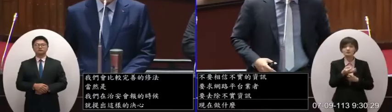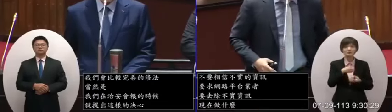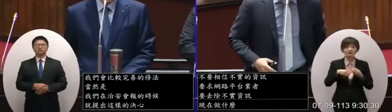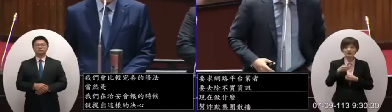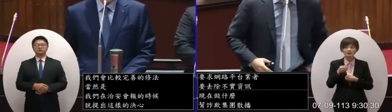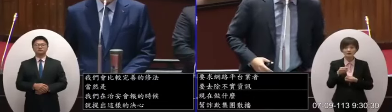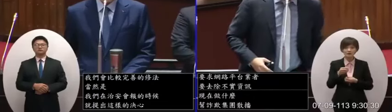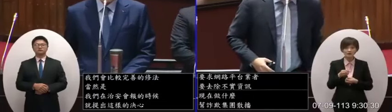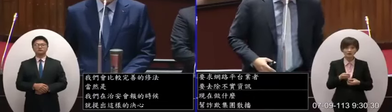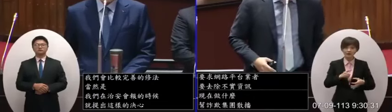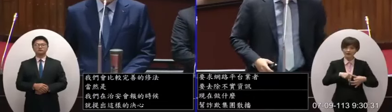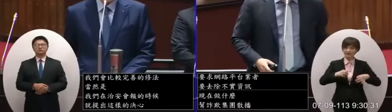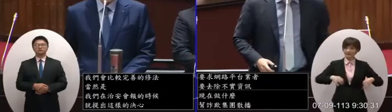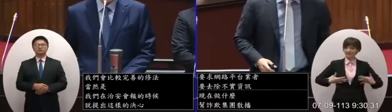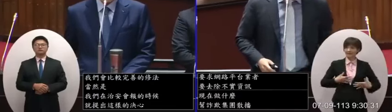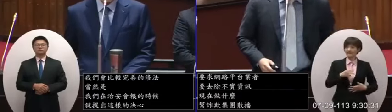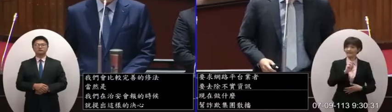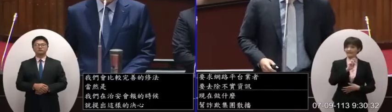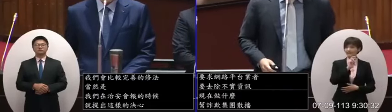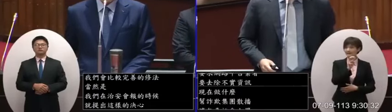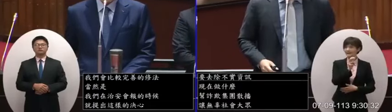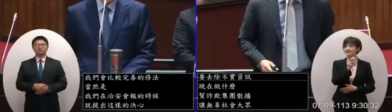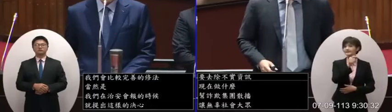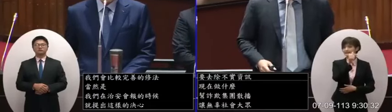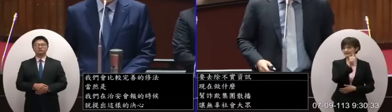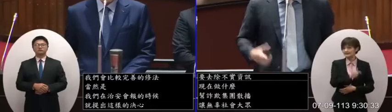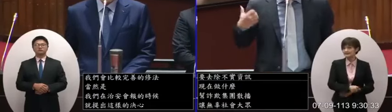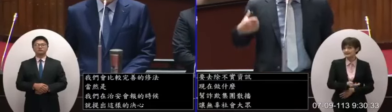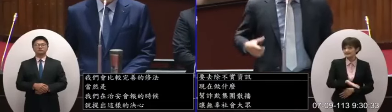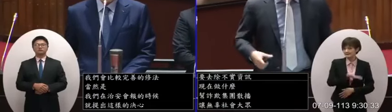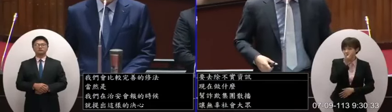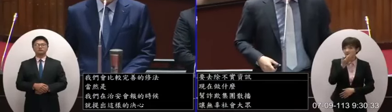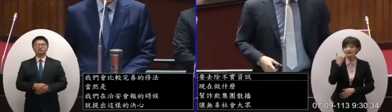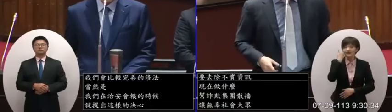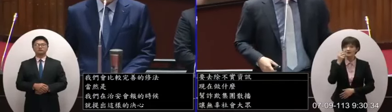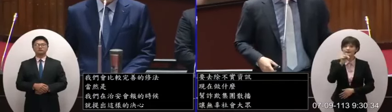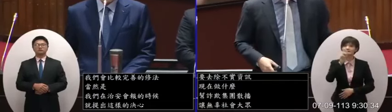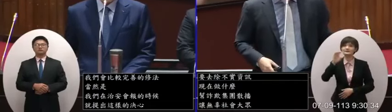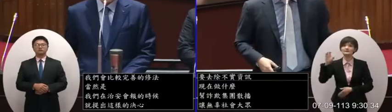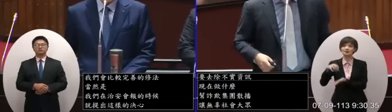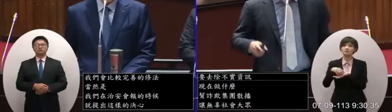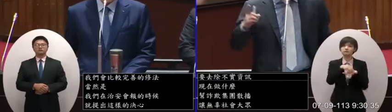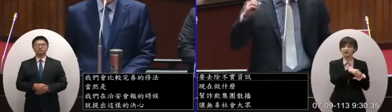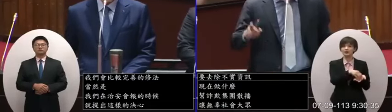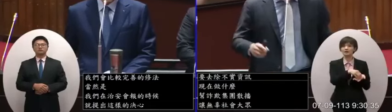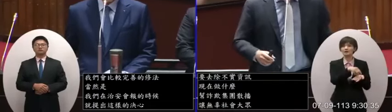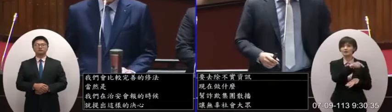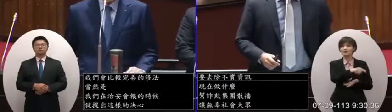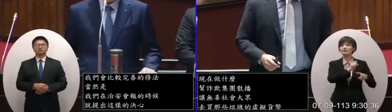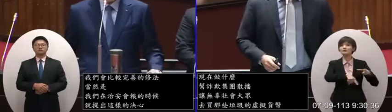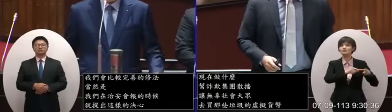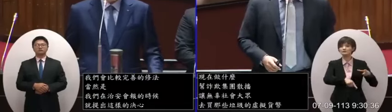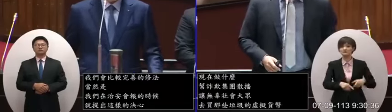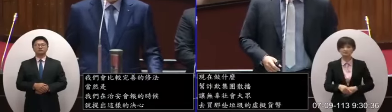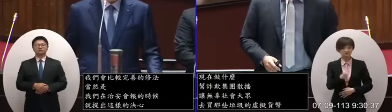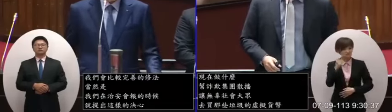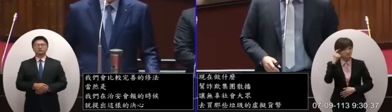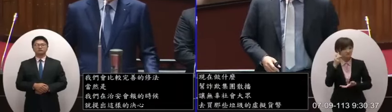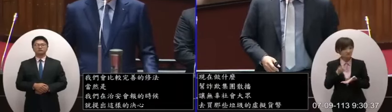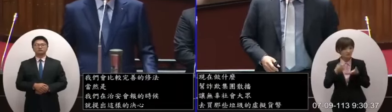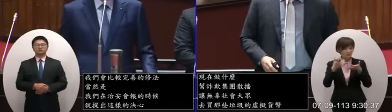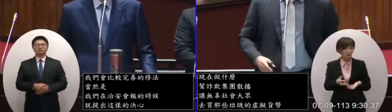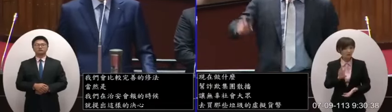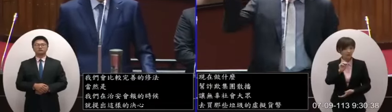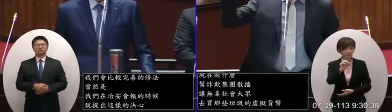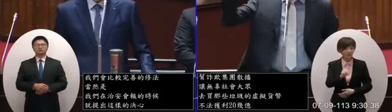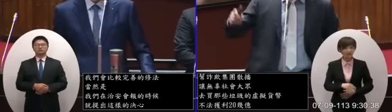我们 NCC 执照的有线电视新闻台。院长，你觉得这件事情严不严重？属不属于现在的政